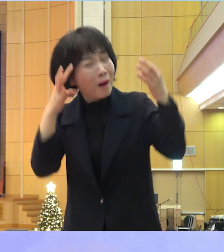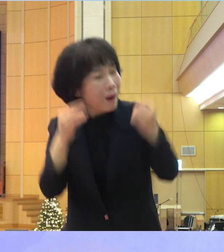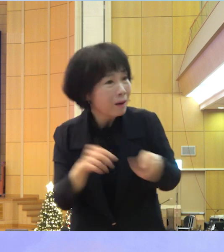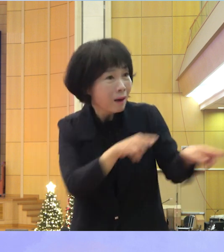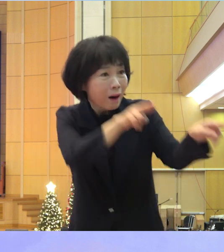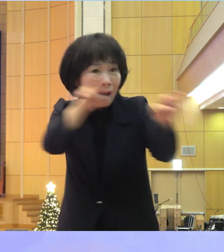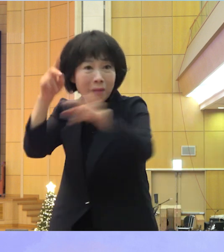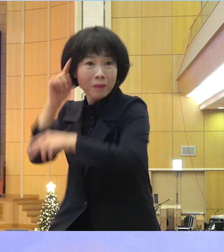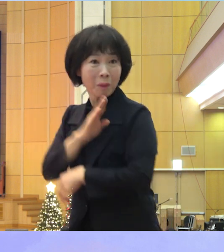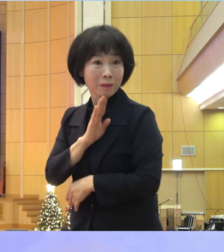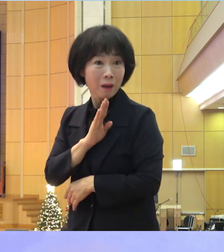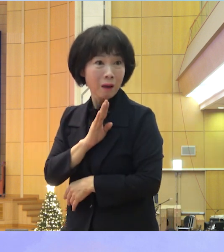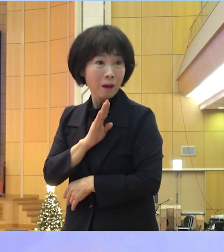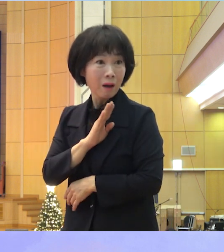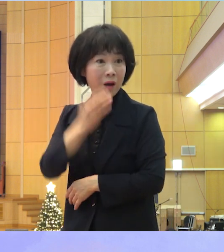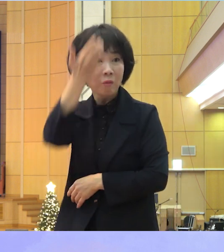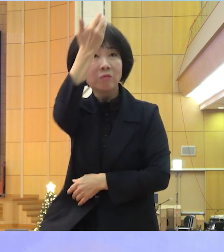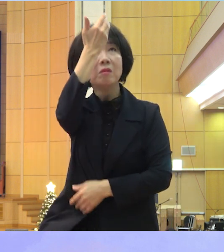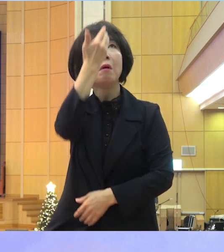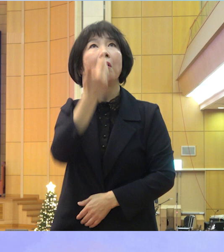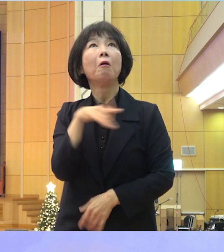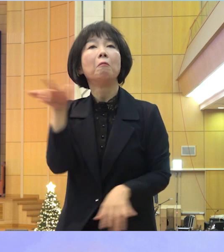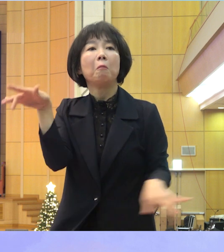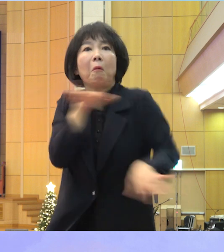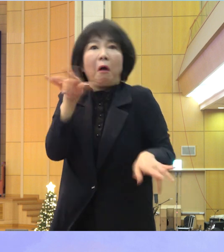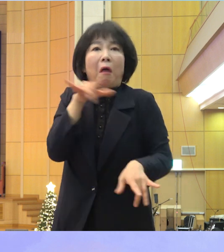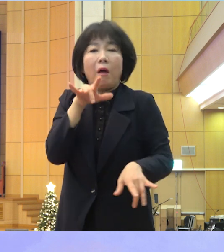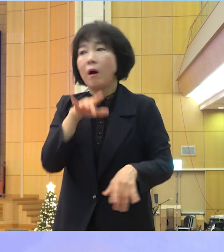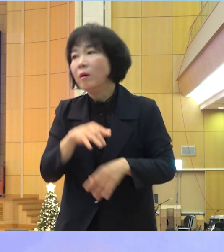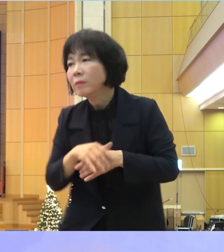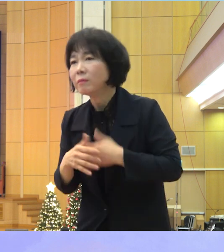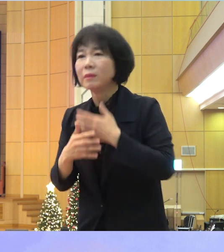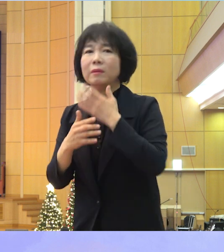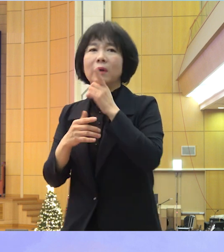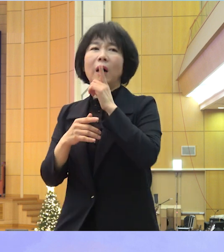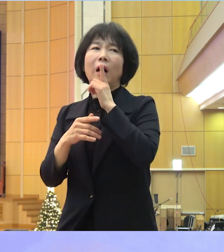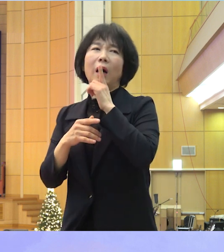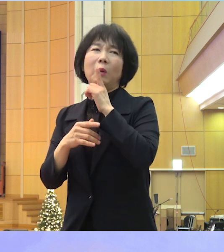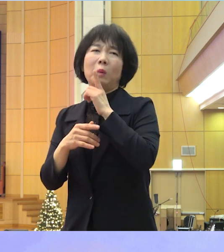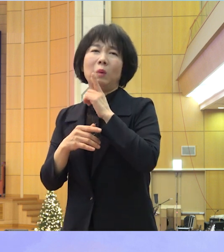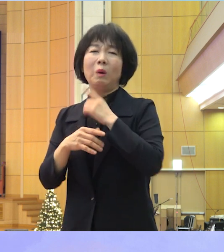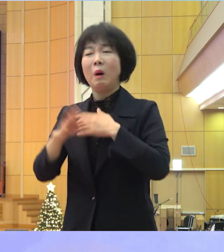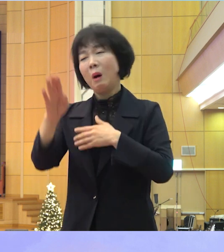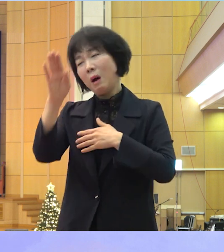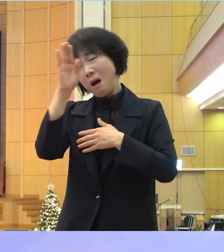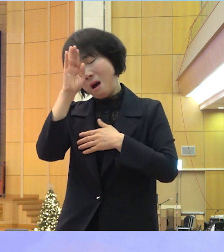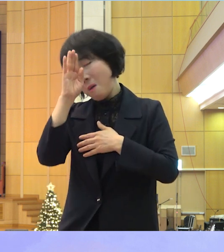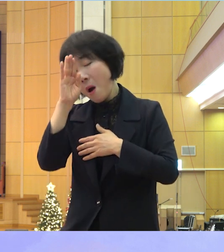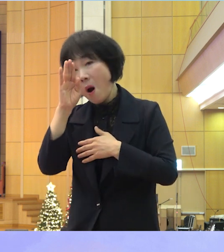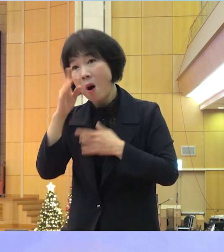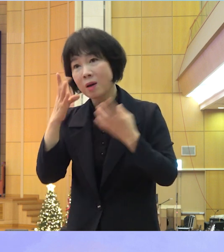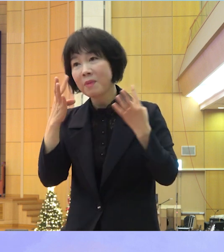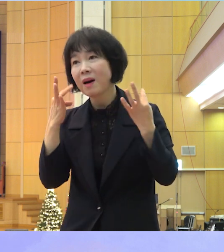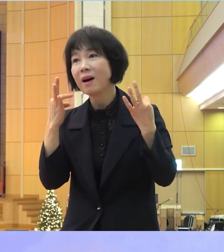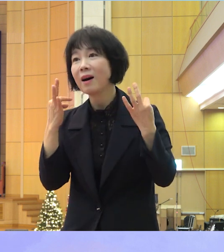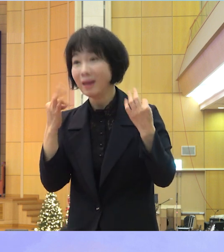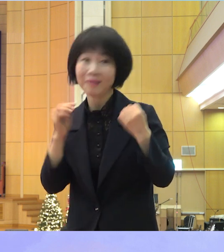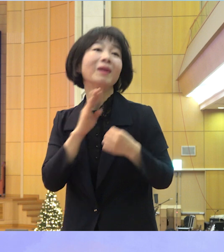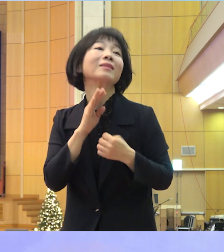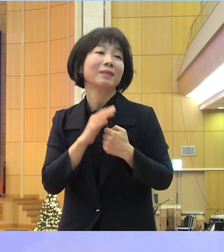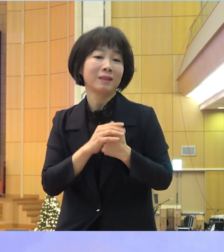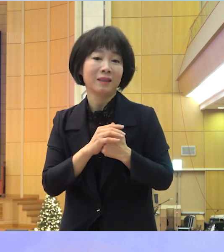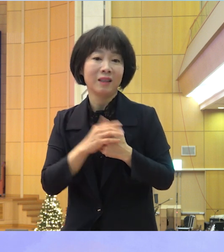중에 중병이요, 치료받기도 힘든 그런 병들 대표적으로 하는